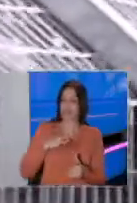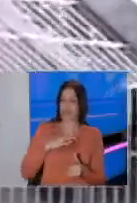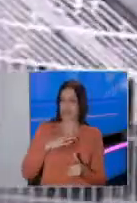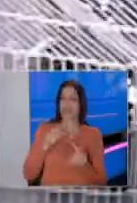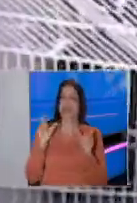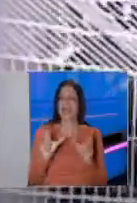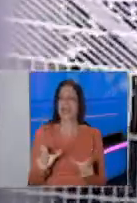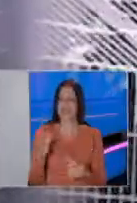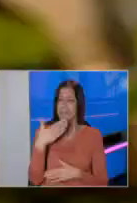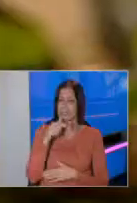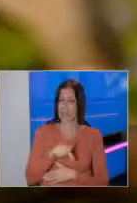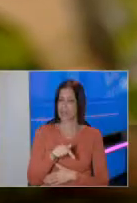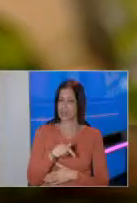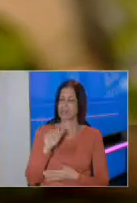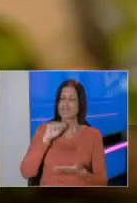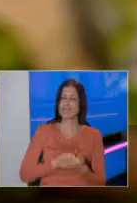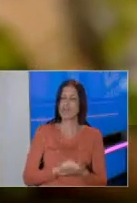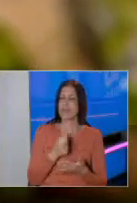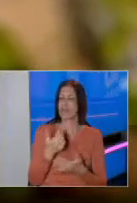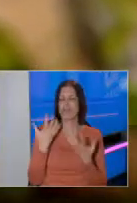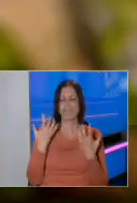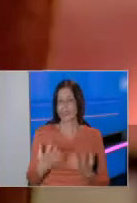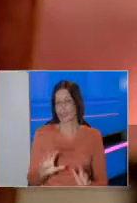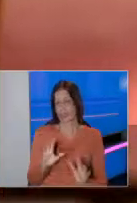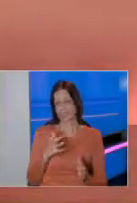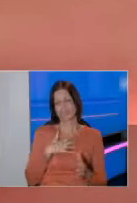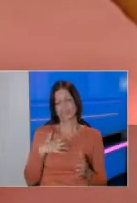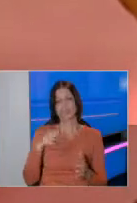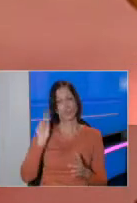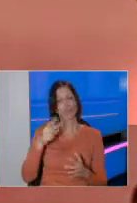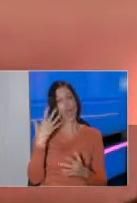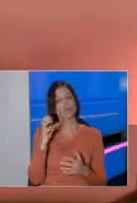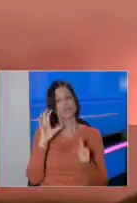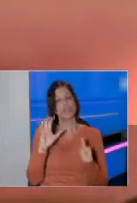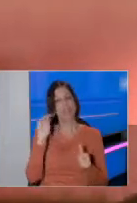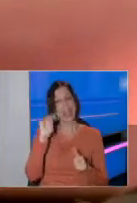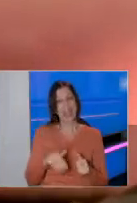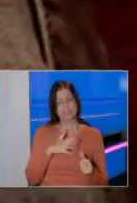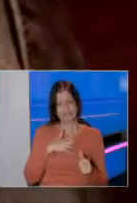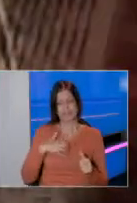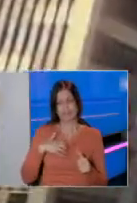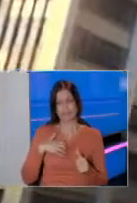על המדינה הזאת, שילמו מחיר כבד, ויש לך היום פה 56,000 פצועי מערכות ישראל, שמעדות